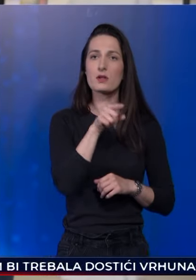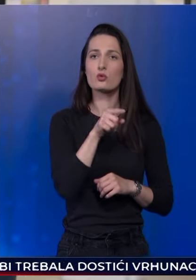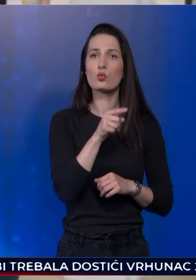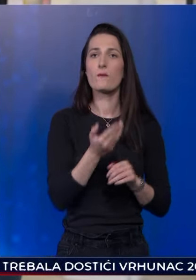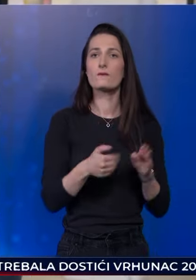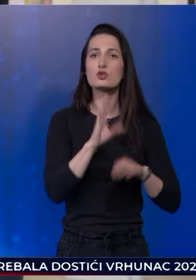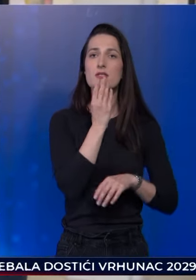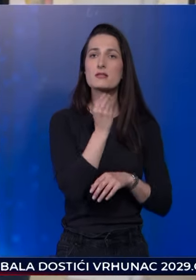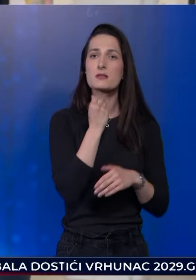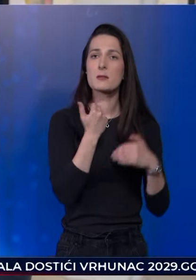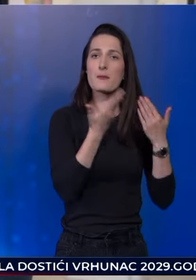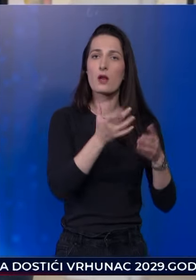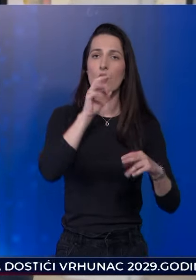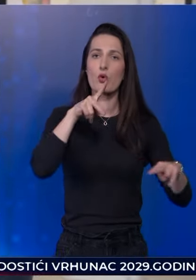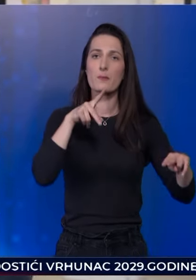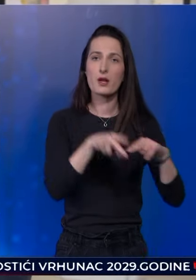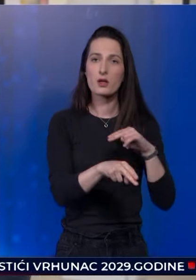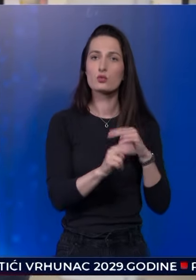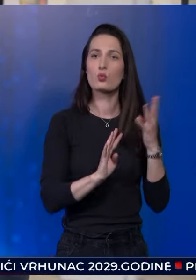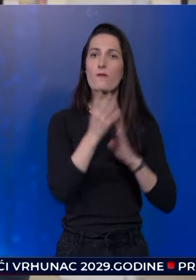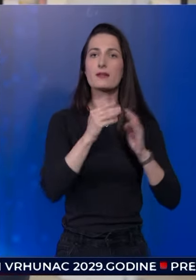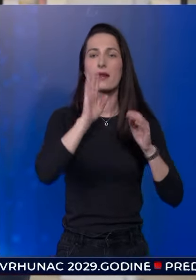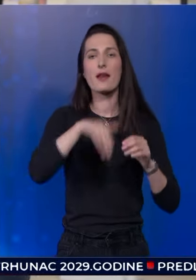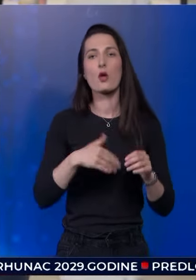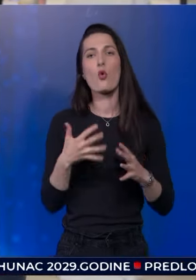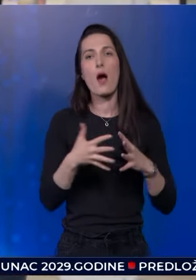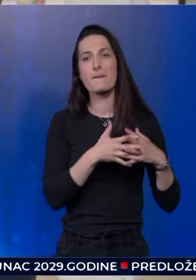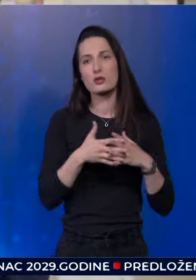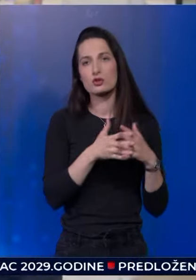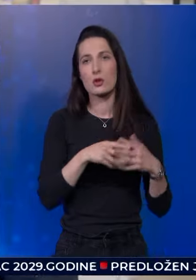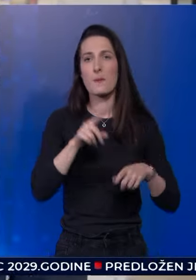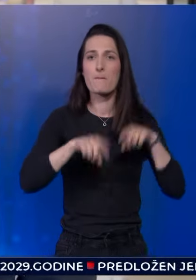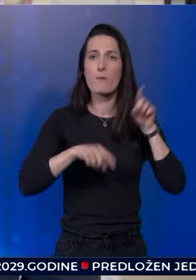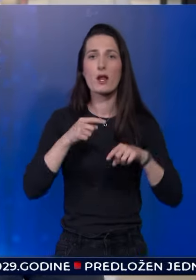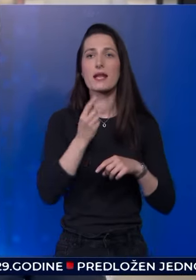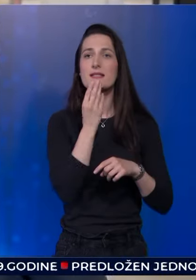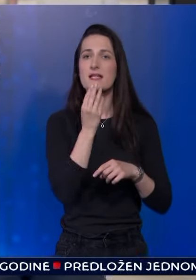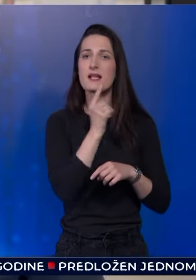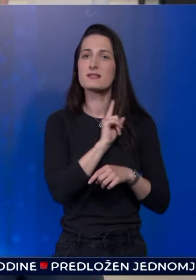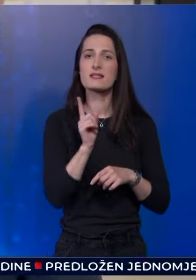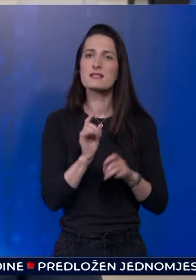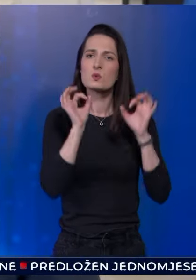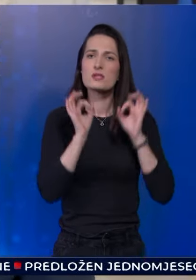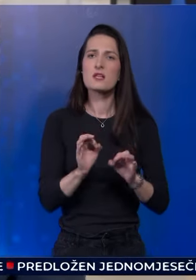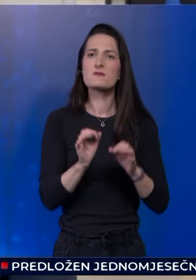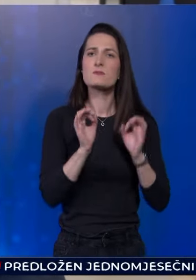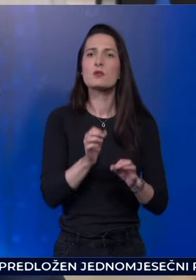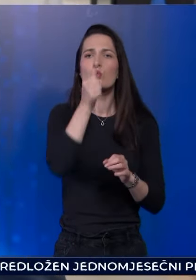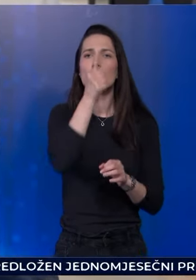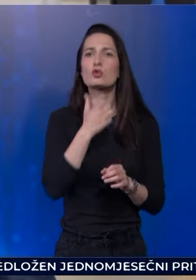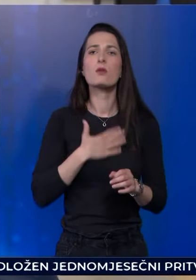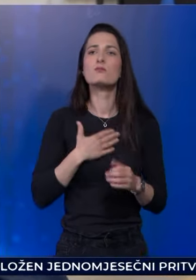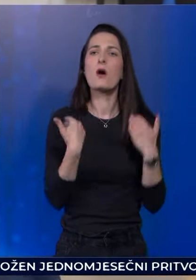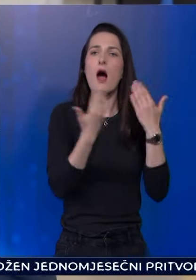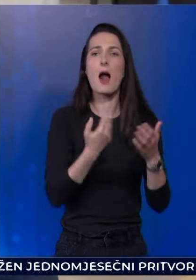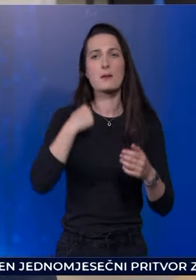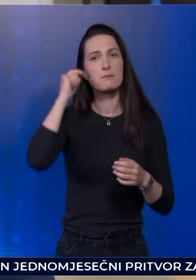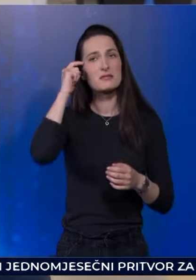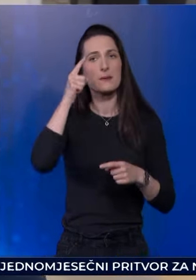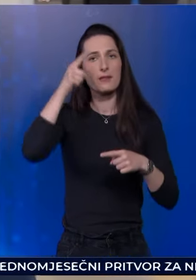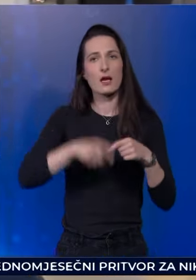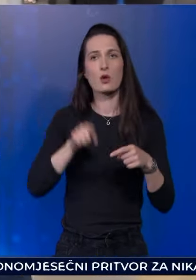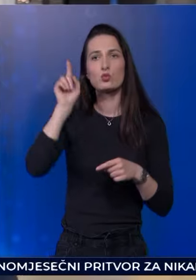Rekao bih da je to više izraelski prijedlog o prekidu vatre nego američki. Ponekad Izraelci nisu sasvim sigurni šta su predložili, ali mislim da je na kraju to